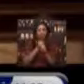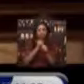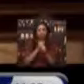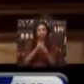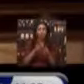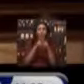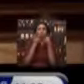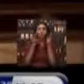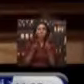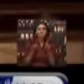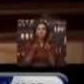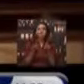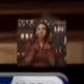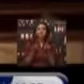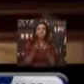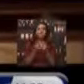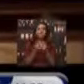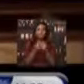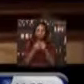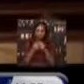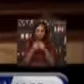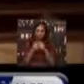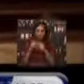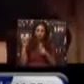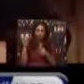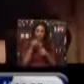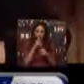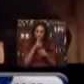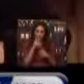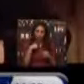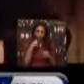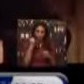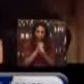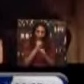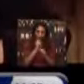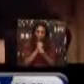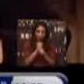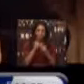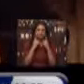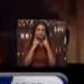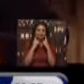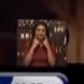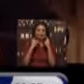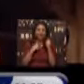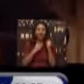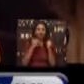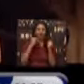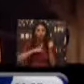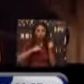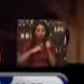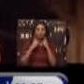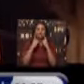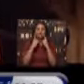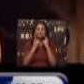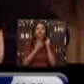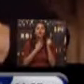استاذ عبد المنعم ابراهيم، يعني مجموعة جميلة، وانت عاملة دور مختلف تماما. انا في الواقع